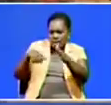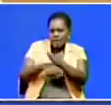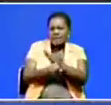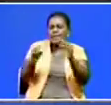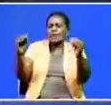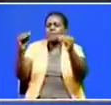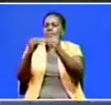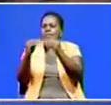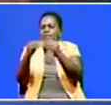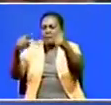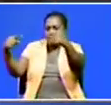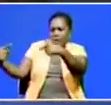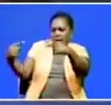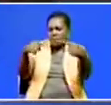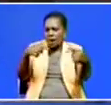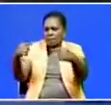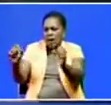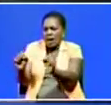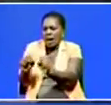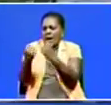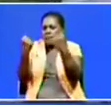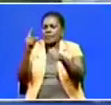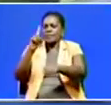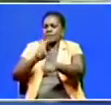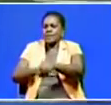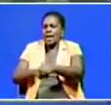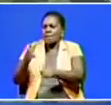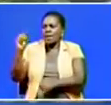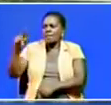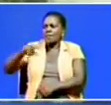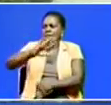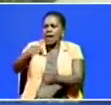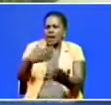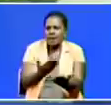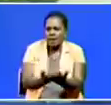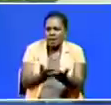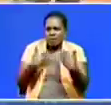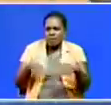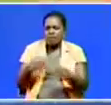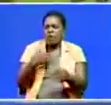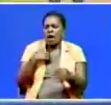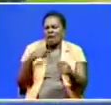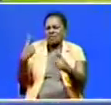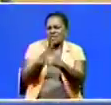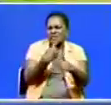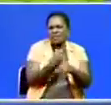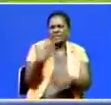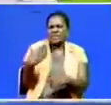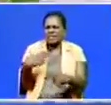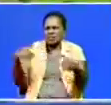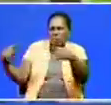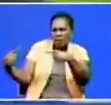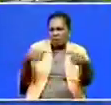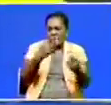la mkutano. Vuta nikuvute hata hivyo ilishuhudiwa alipowasili Wambugu, huku wakazi waliokuwa wamebeba rungu na hata visu